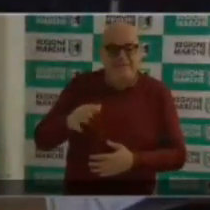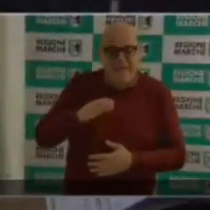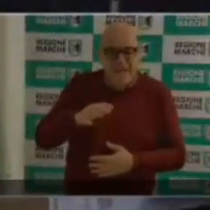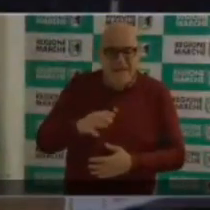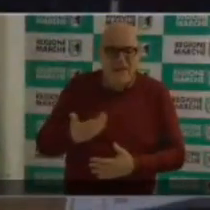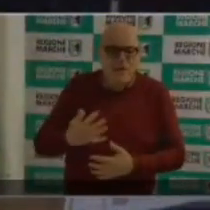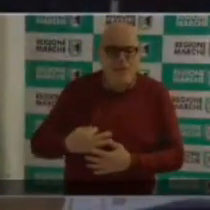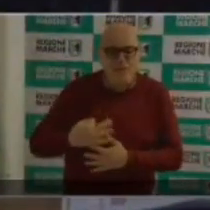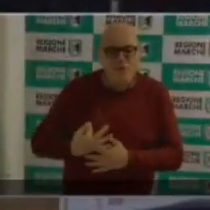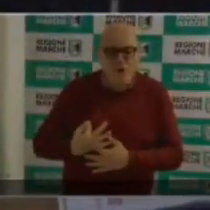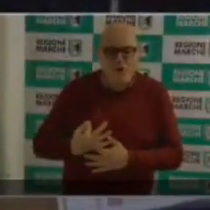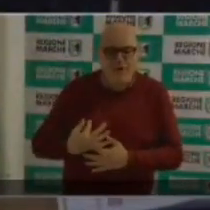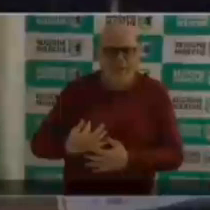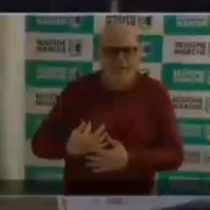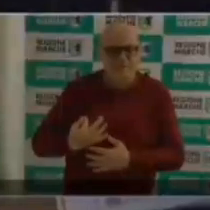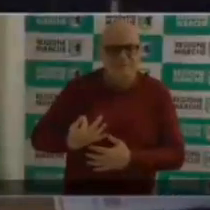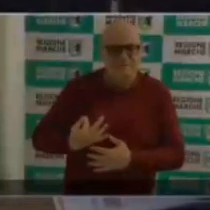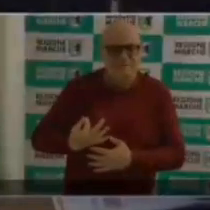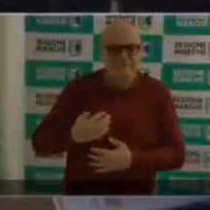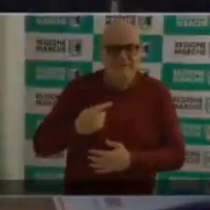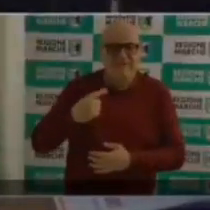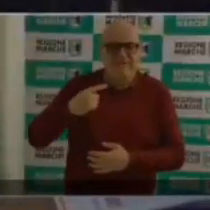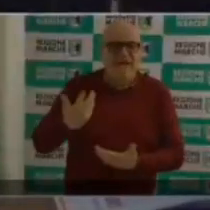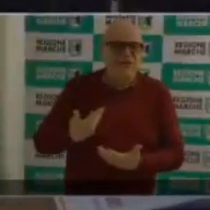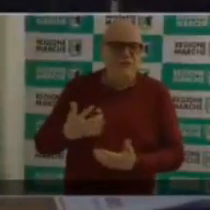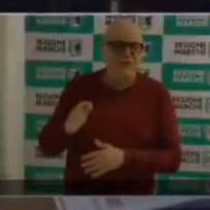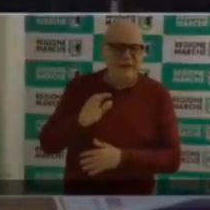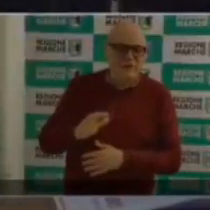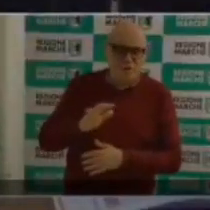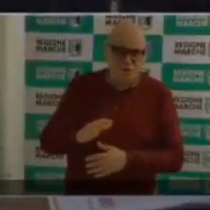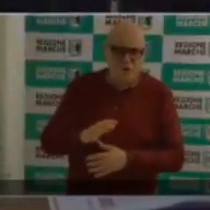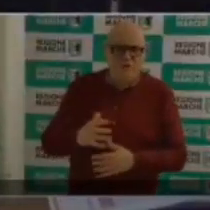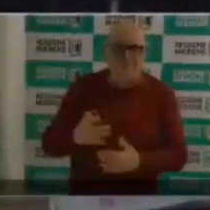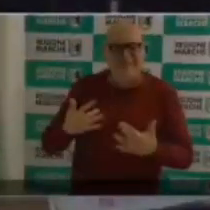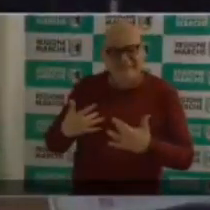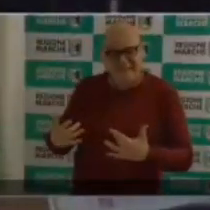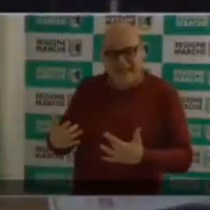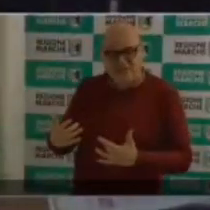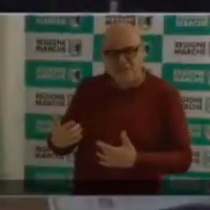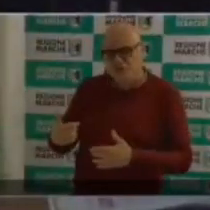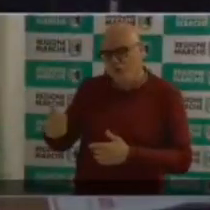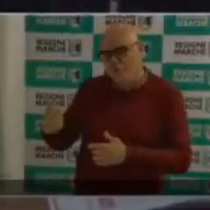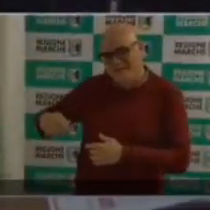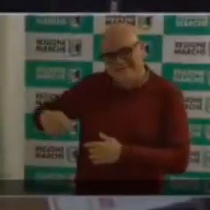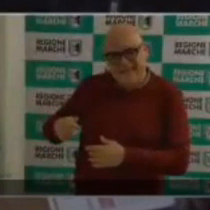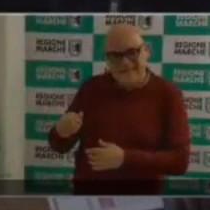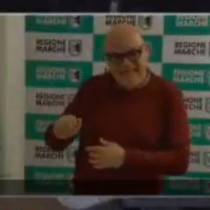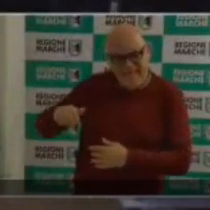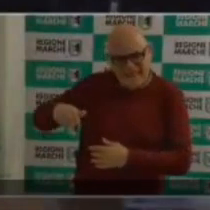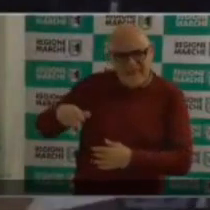regione. Per questo ringrazio l'operato di chi mi affianco, ringrazio anche l'ANPAS, e quindi